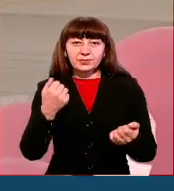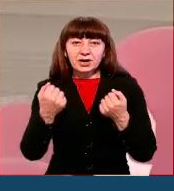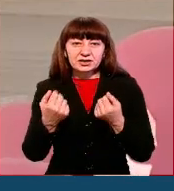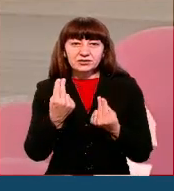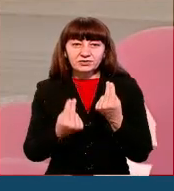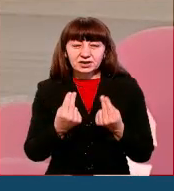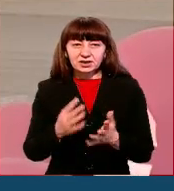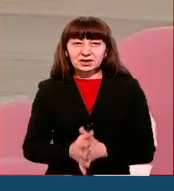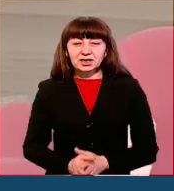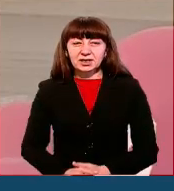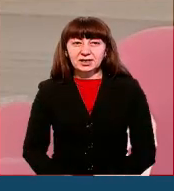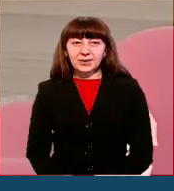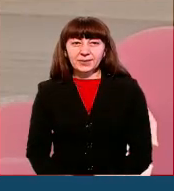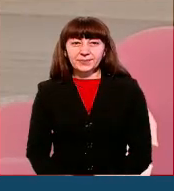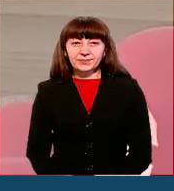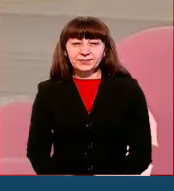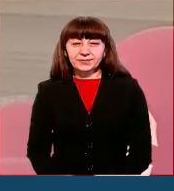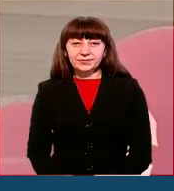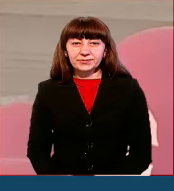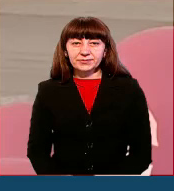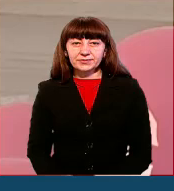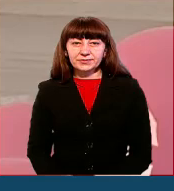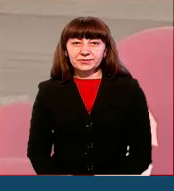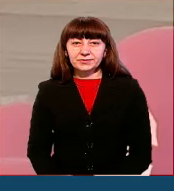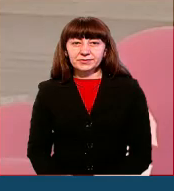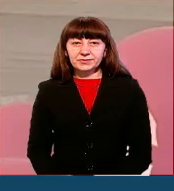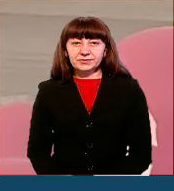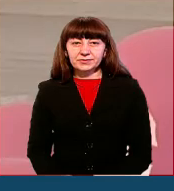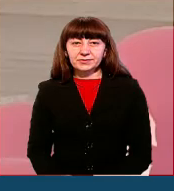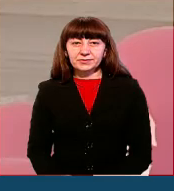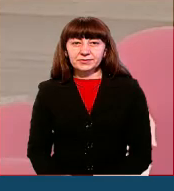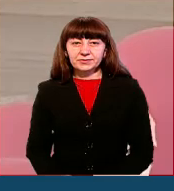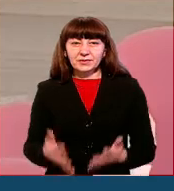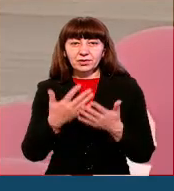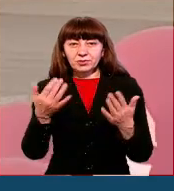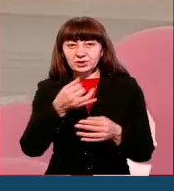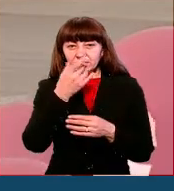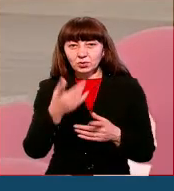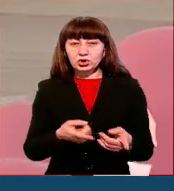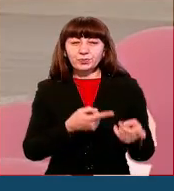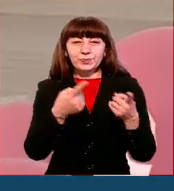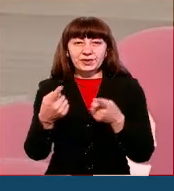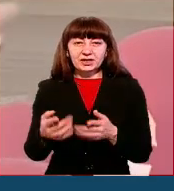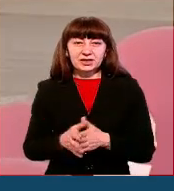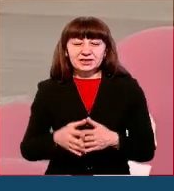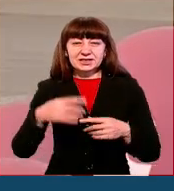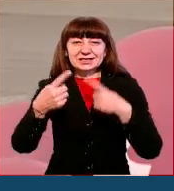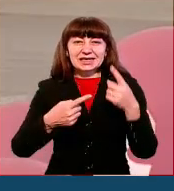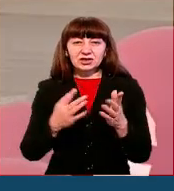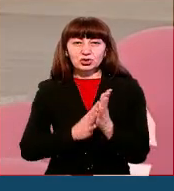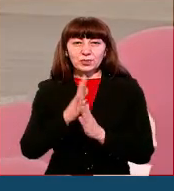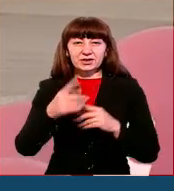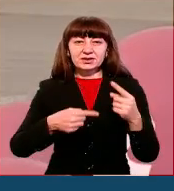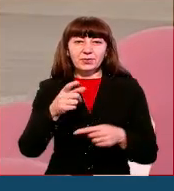спортивные мероприятия, наши спортивные состязания, игры. Мы не сможем это перенести в